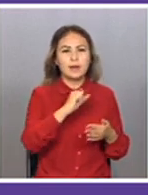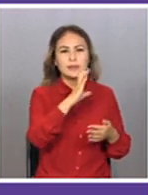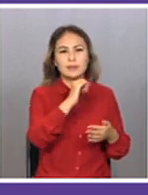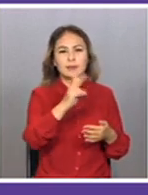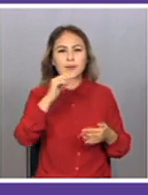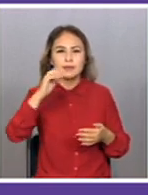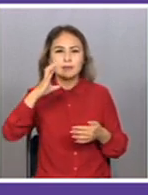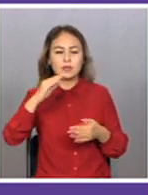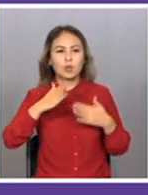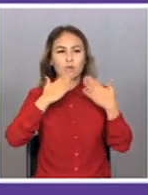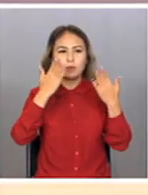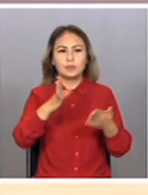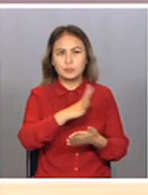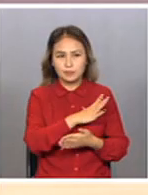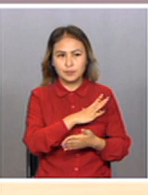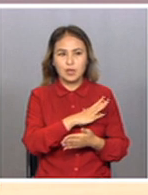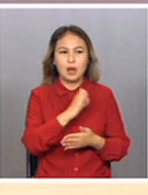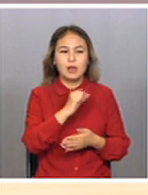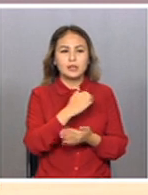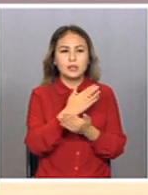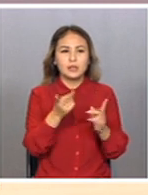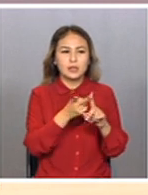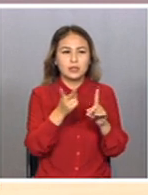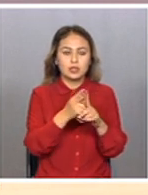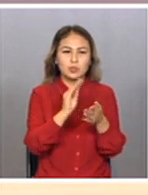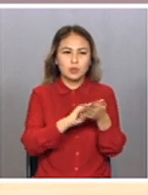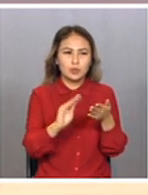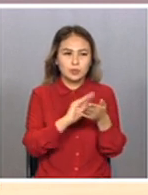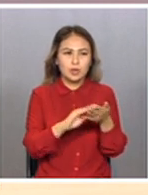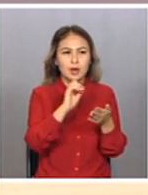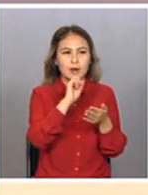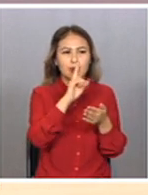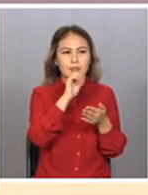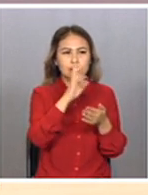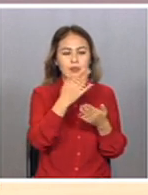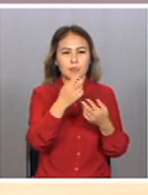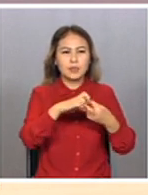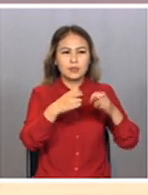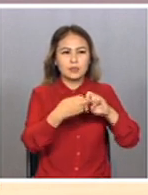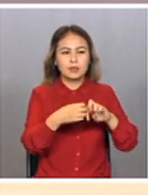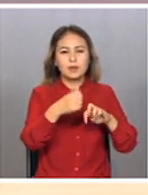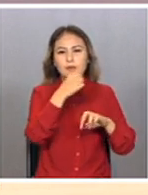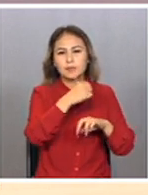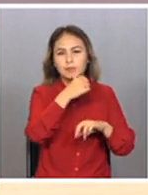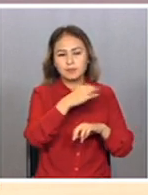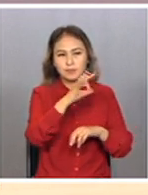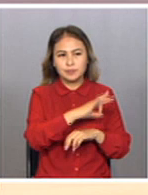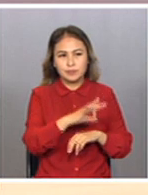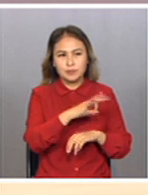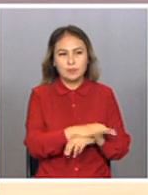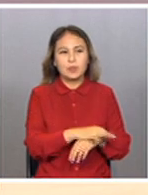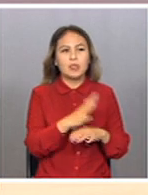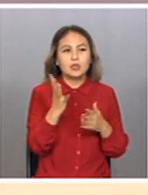Қасен туралы оқып таныстық. Ал енді екінші бөлімде Қасеннің басына түскен сынақ туралы оқыдық.